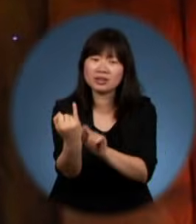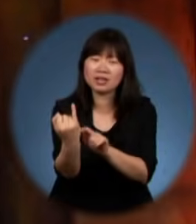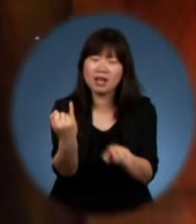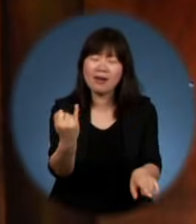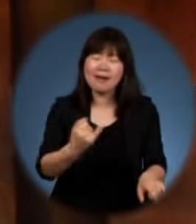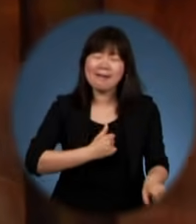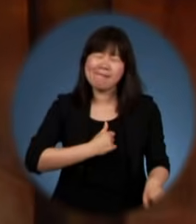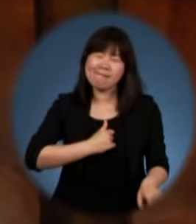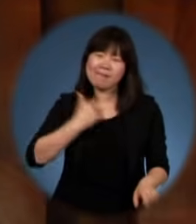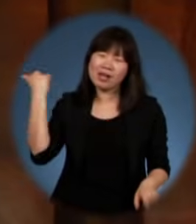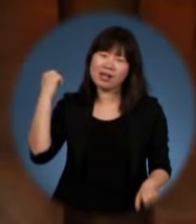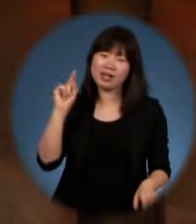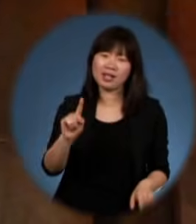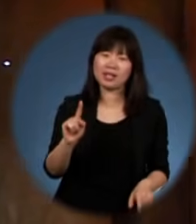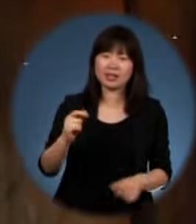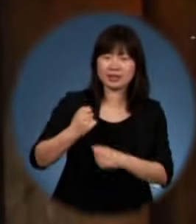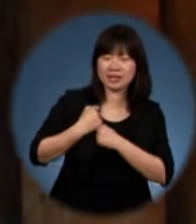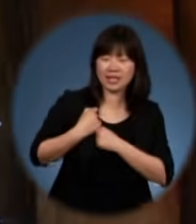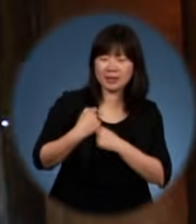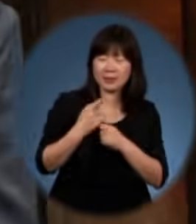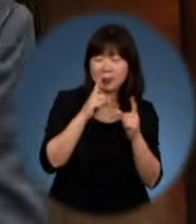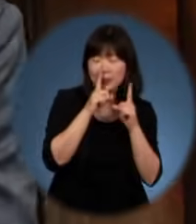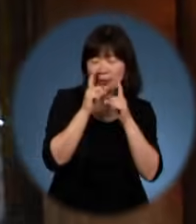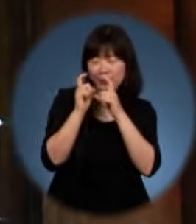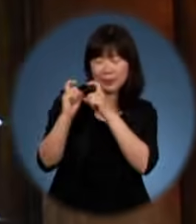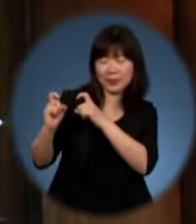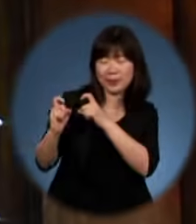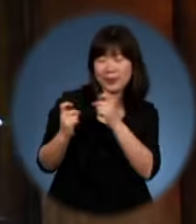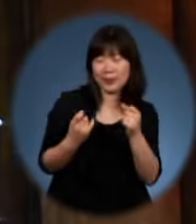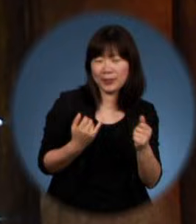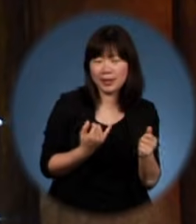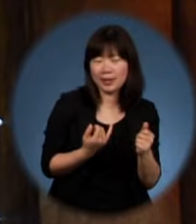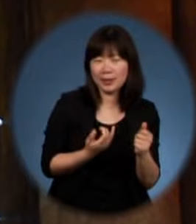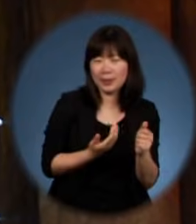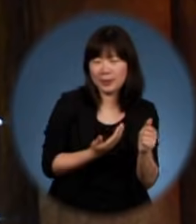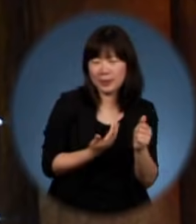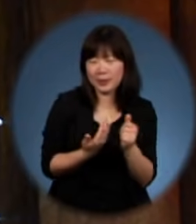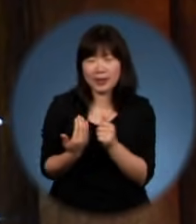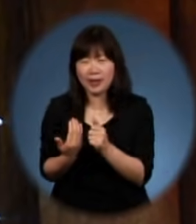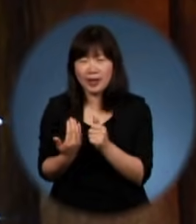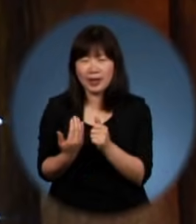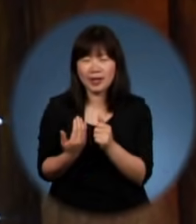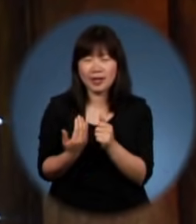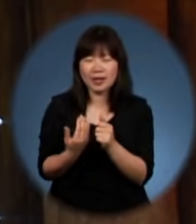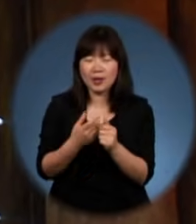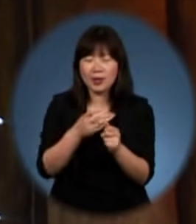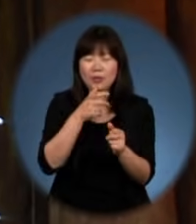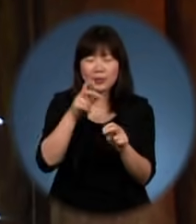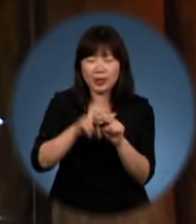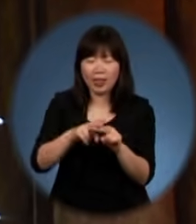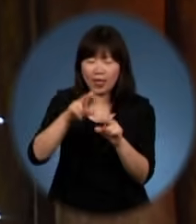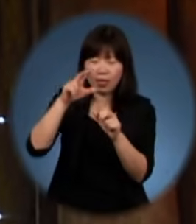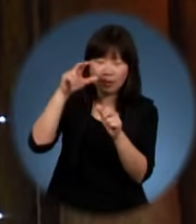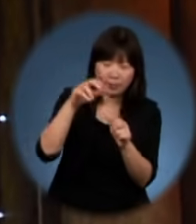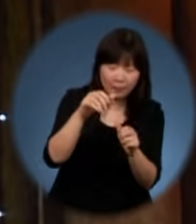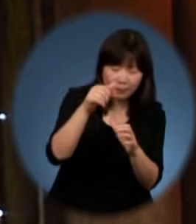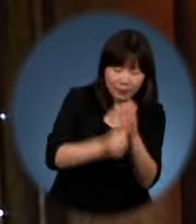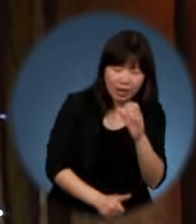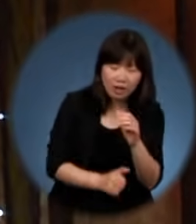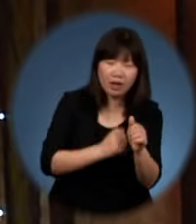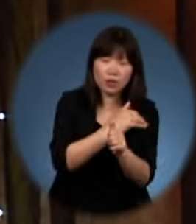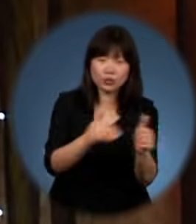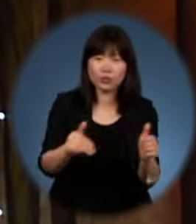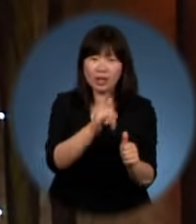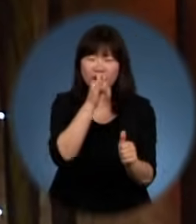그게 붕괴 에서 한 장군을 유일합니다 그래서 우물을 이렇게 보여주다가 황미 를 가지고 우물에 밭을 죽어버립니다 그래도